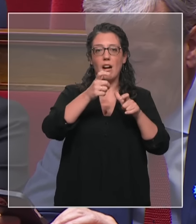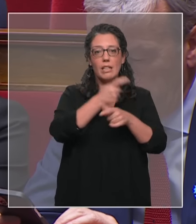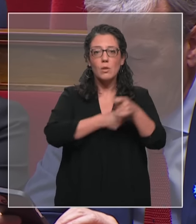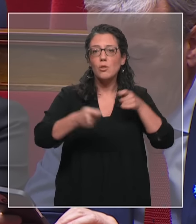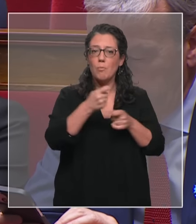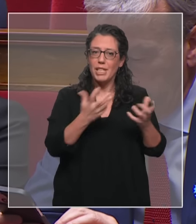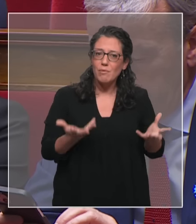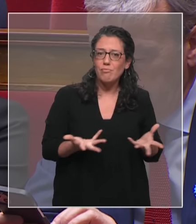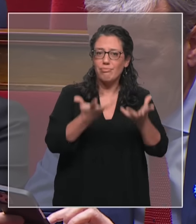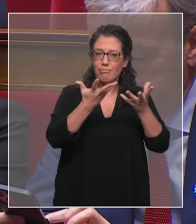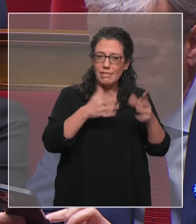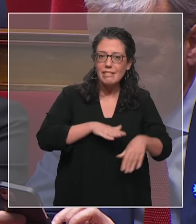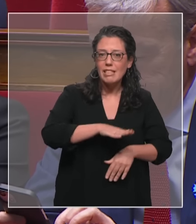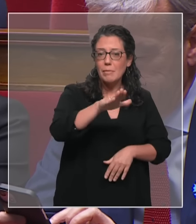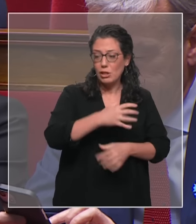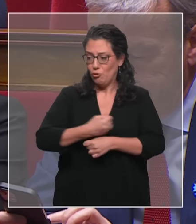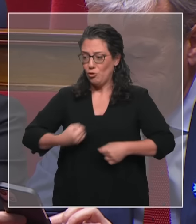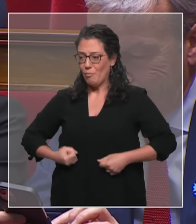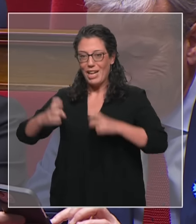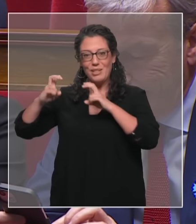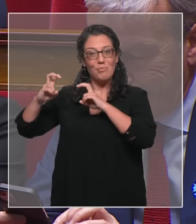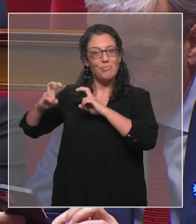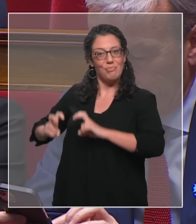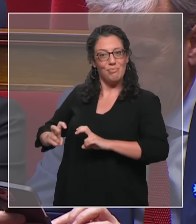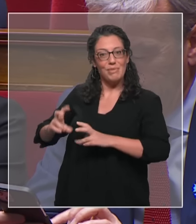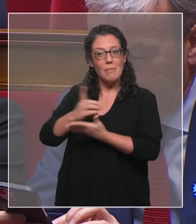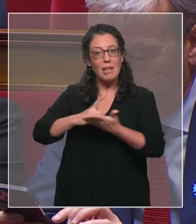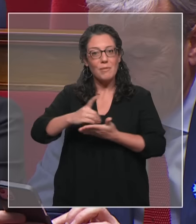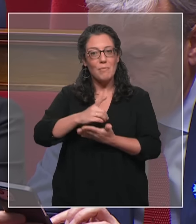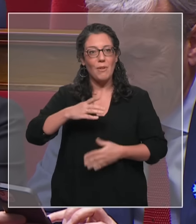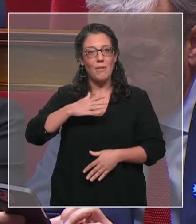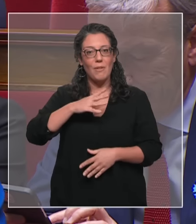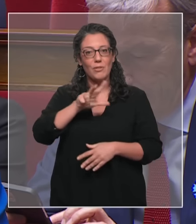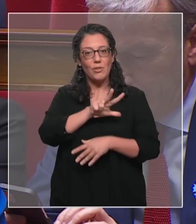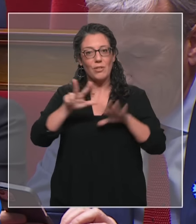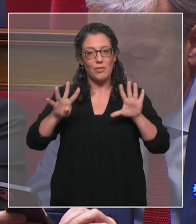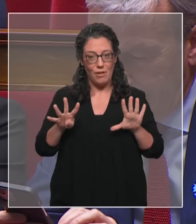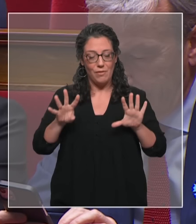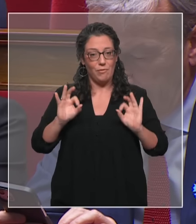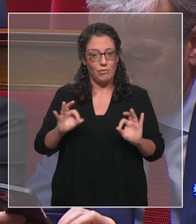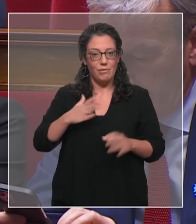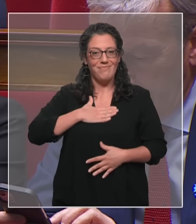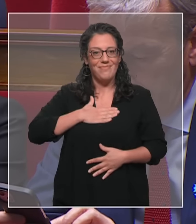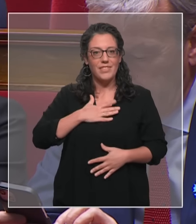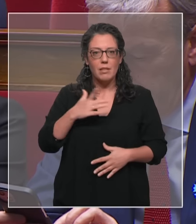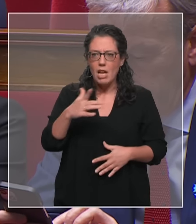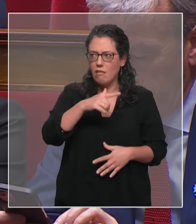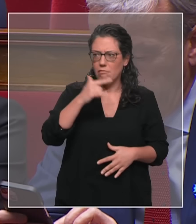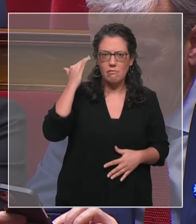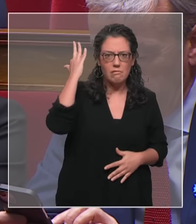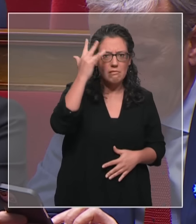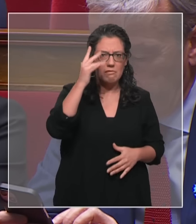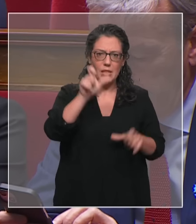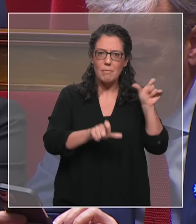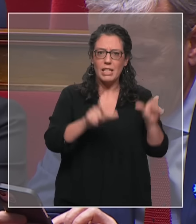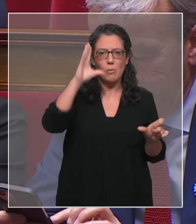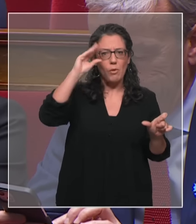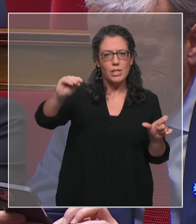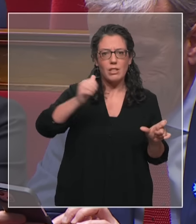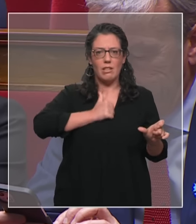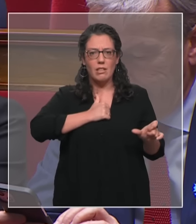à faire reculer le chômage qui est tombé à 5% dans le Jura, je veux vous alerter sur le moral des artisans, commerçants, entrepreneurs, des